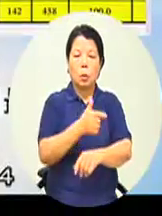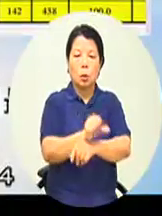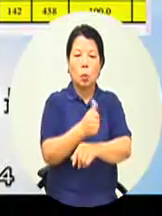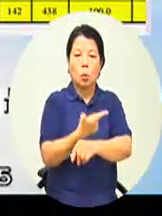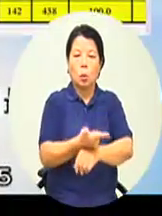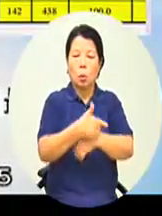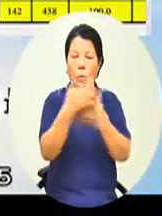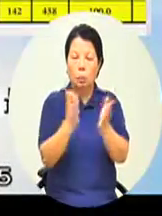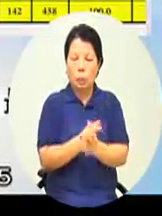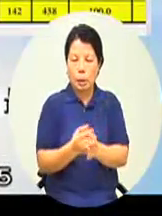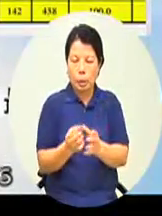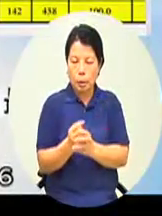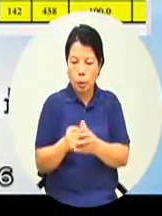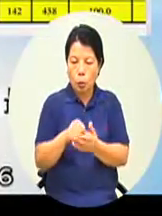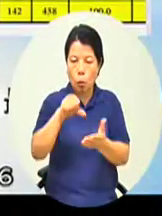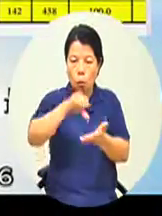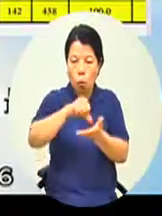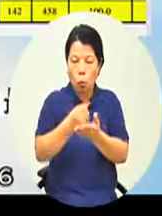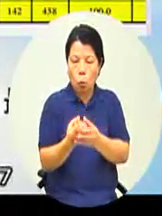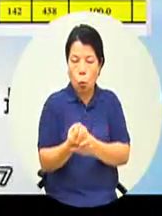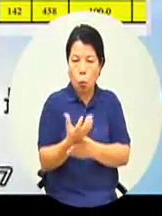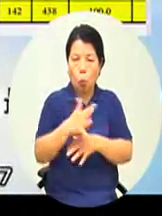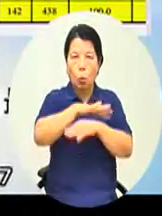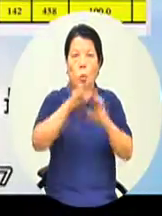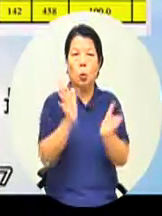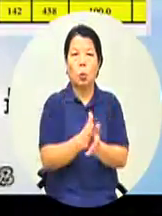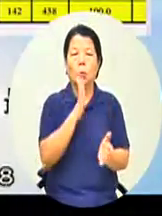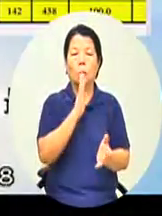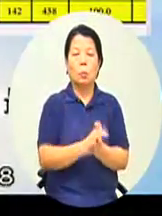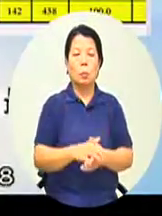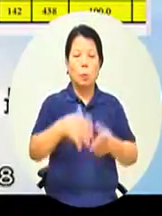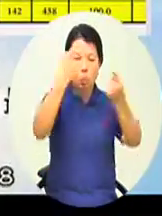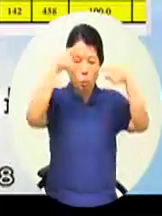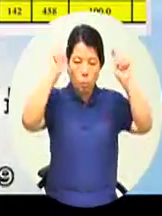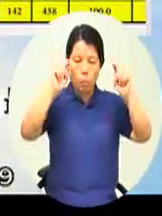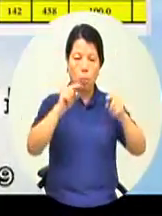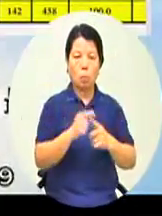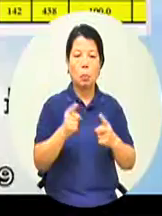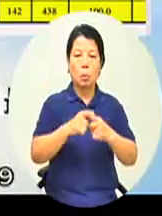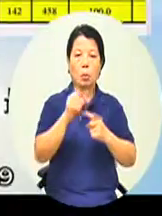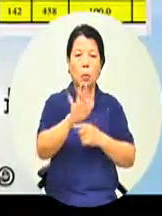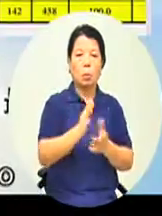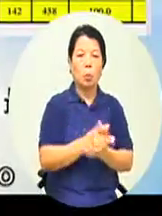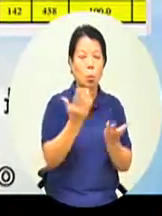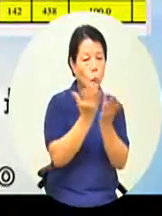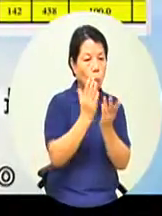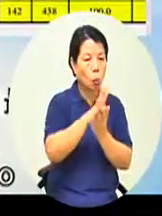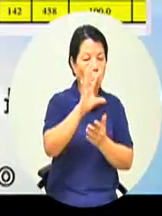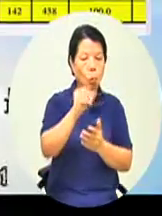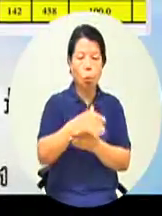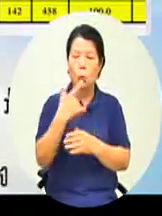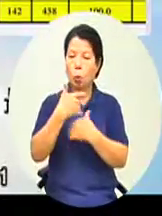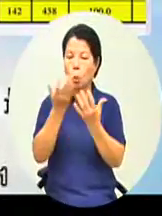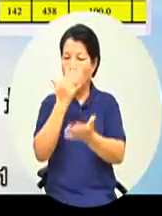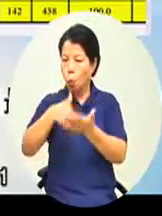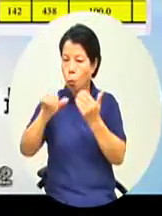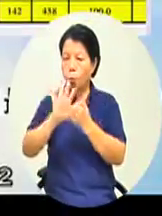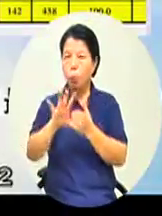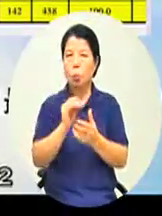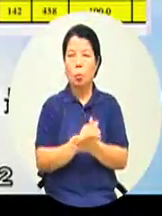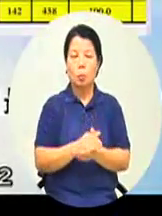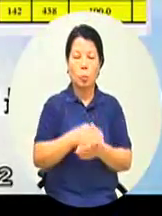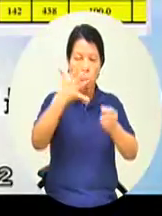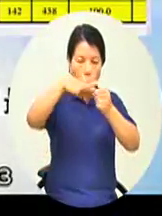芽。那高中的时候那个状况一直，但到大专院校，有些人有就学没就学不一定，所以可以看到大专院校